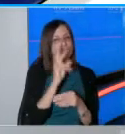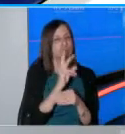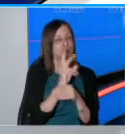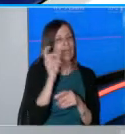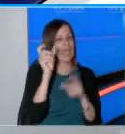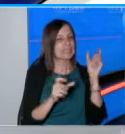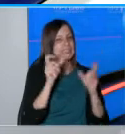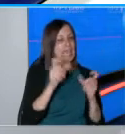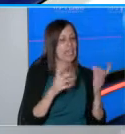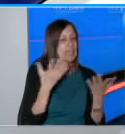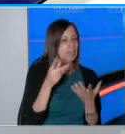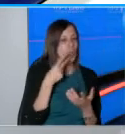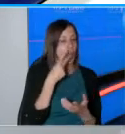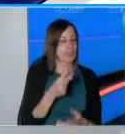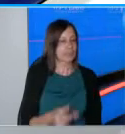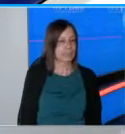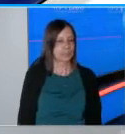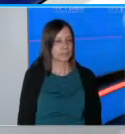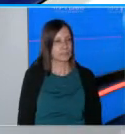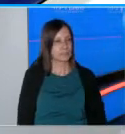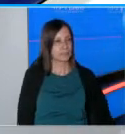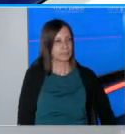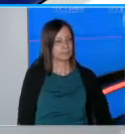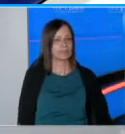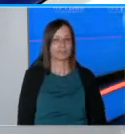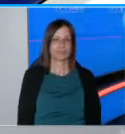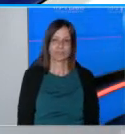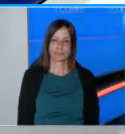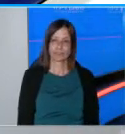רואה את זה? א', אני...